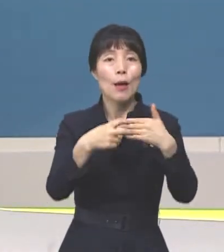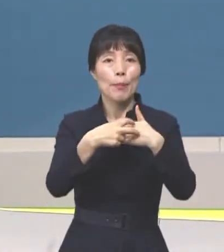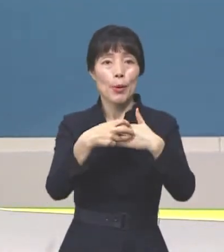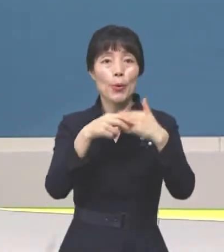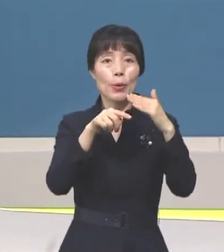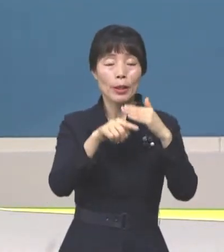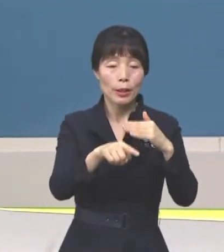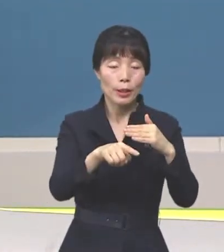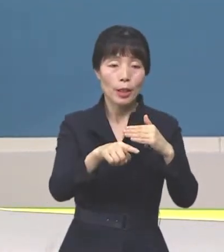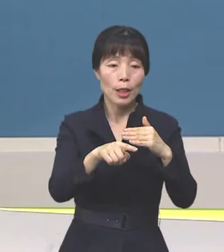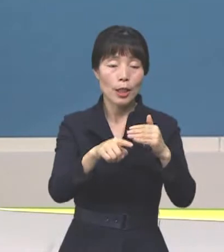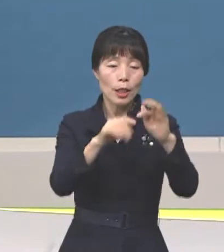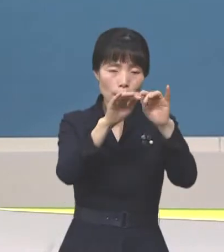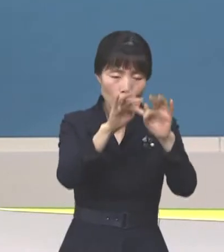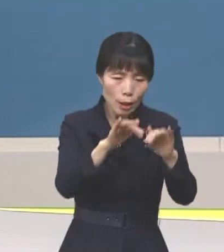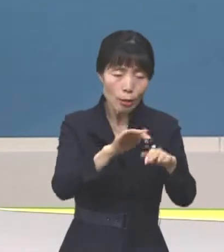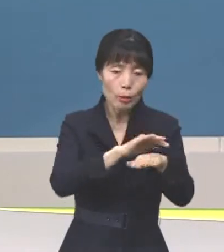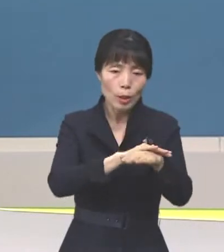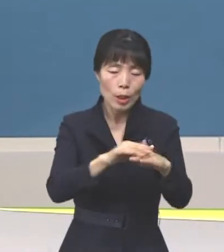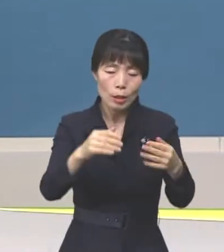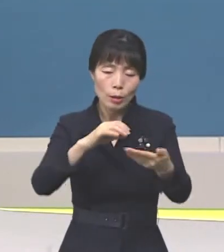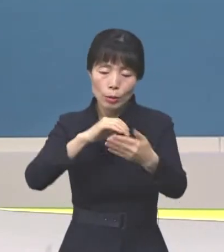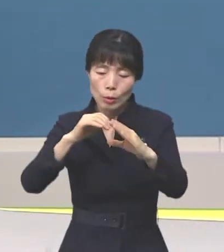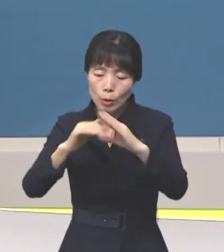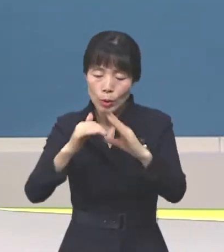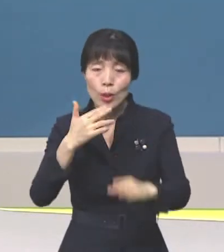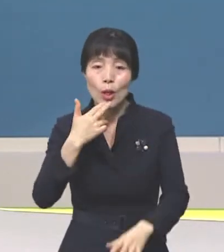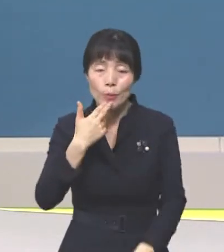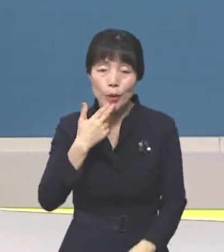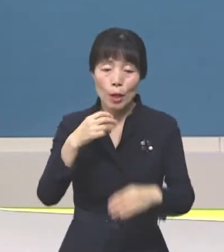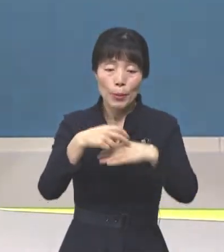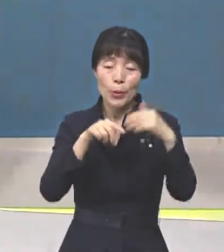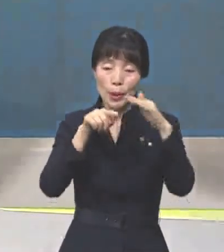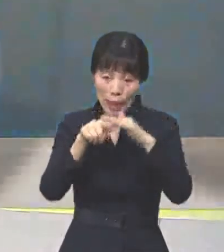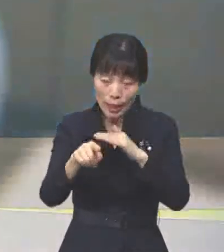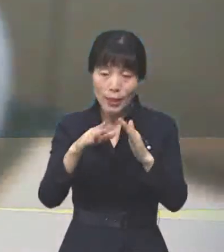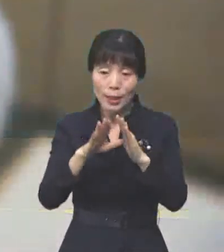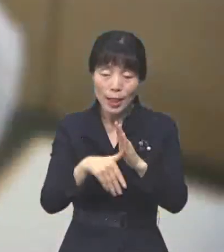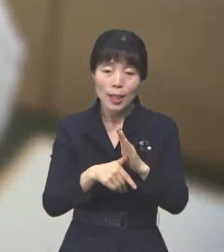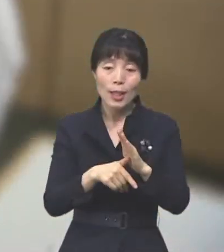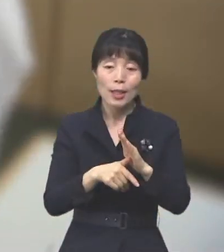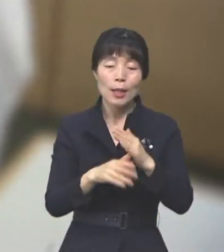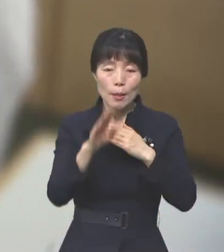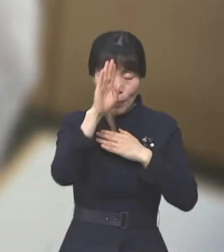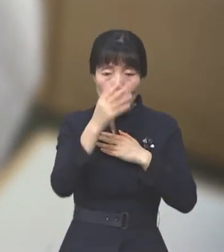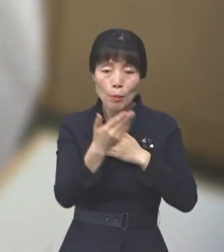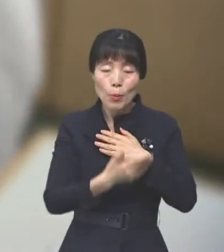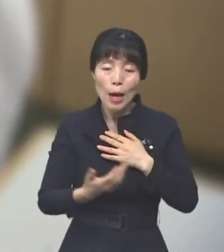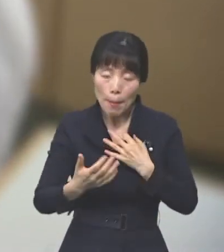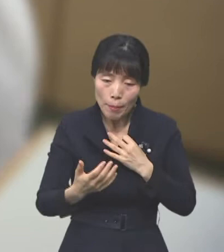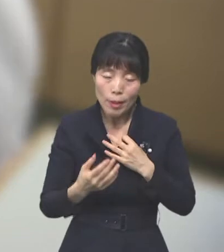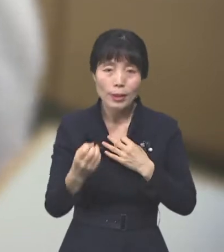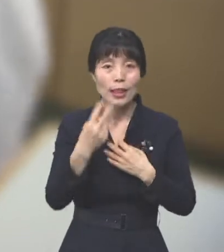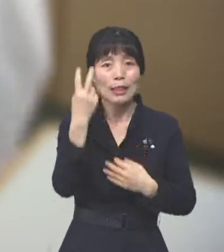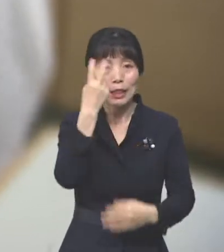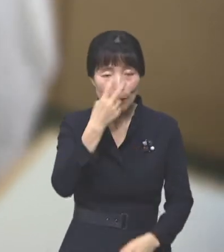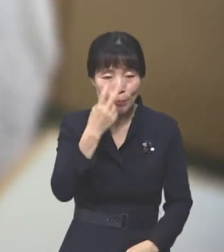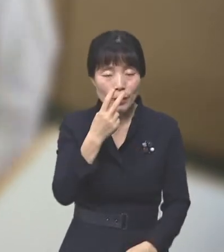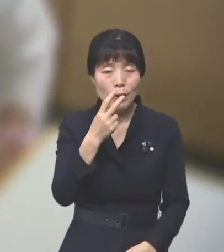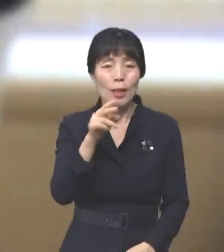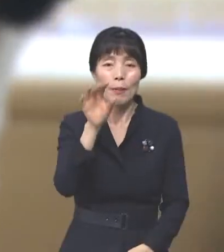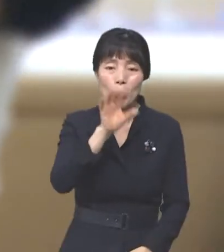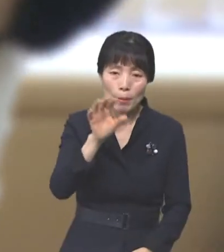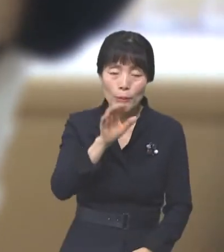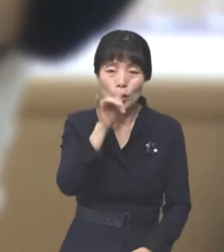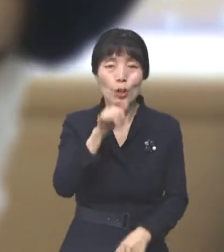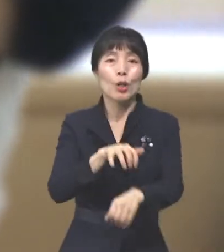간 진료 정보 교류가 원활히 이루어지지 않아 병원을 방문할 때마다 진료나 또 각종 검사를 다시 받아야 하는 불편과